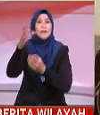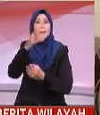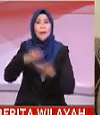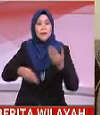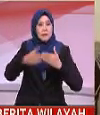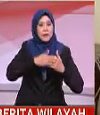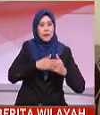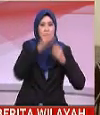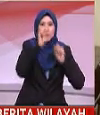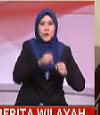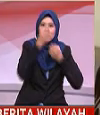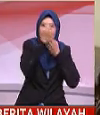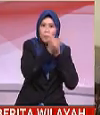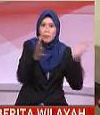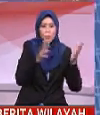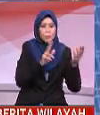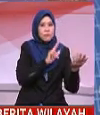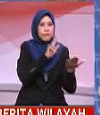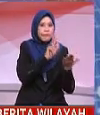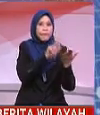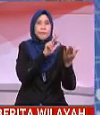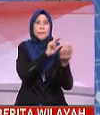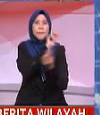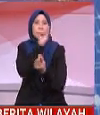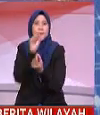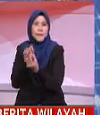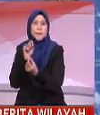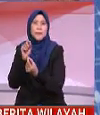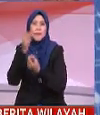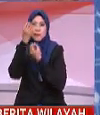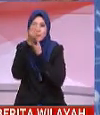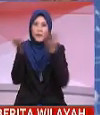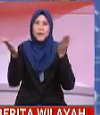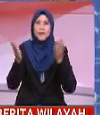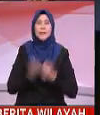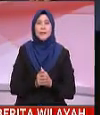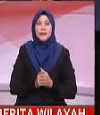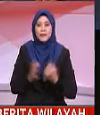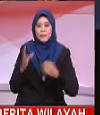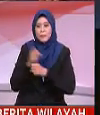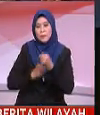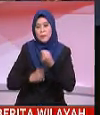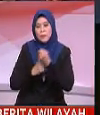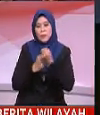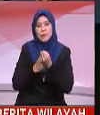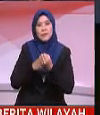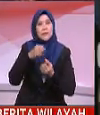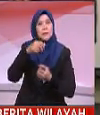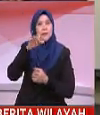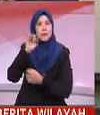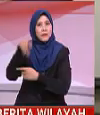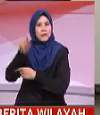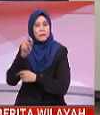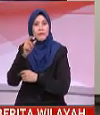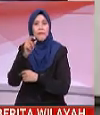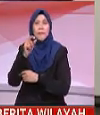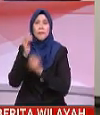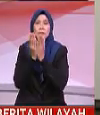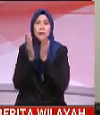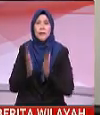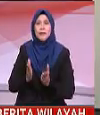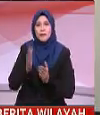akan sebarkan berita yang sahih dan benar. Program mendapat sokongan Timbalan Menteri Pengajian Tinggi, Datuk Mansur Othman.